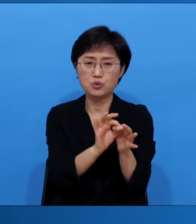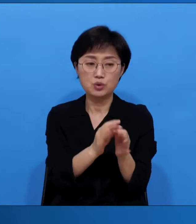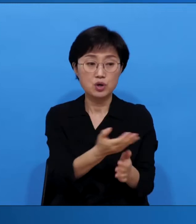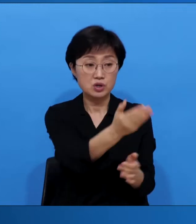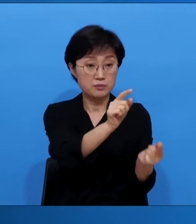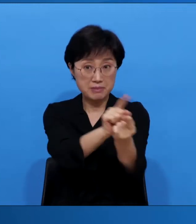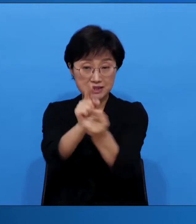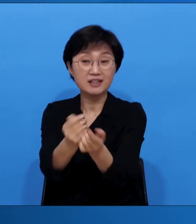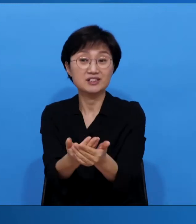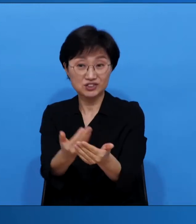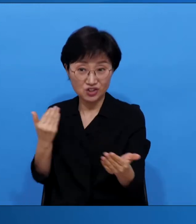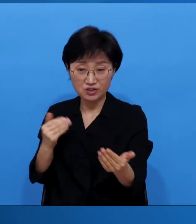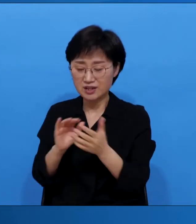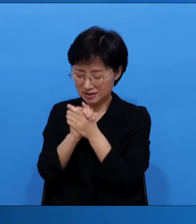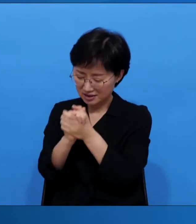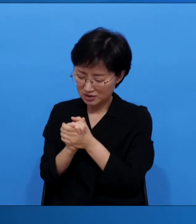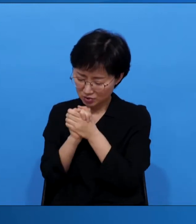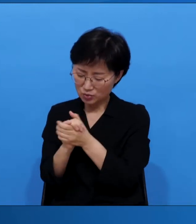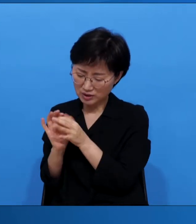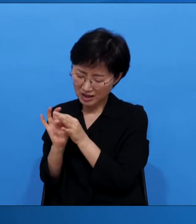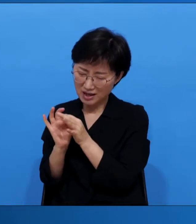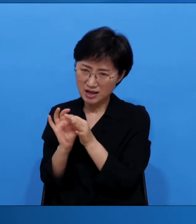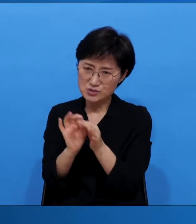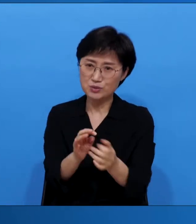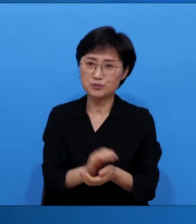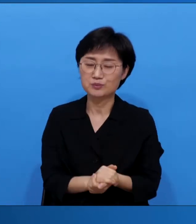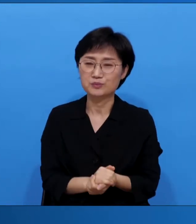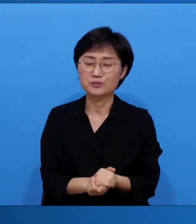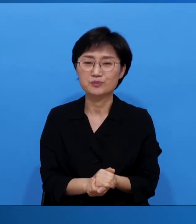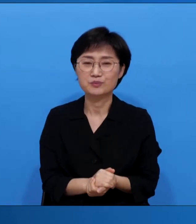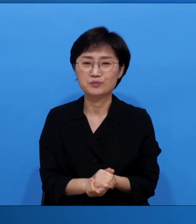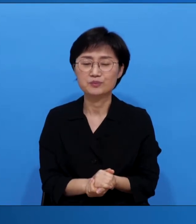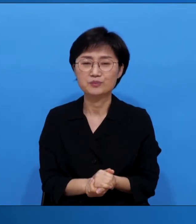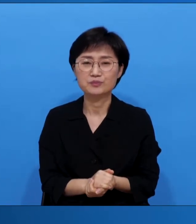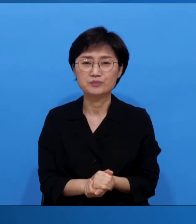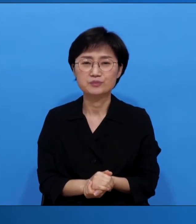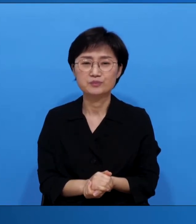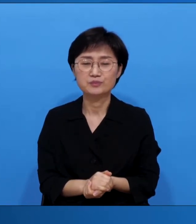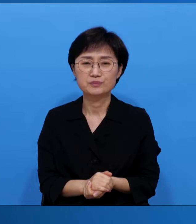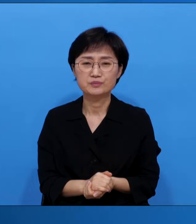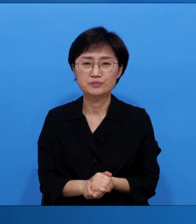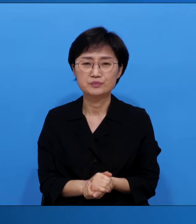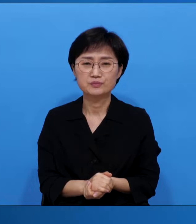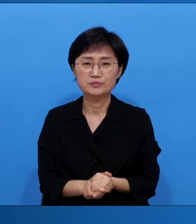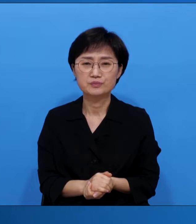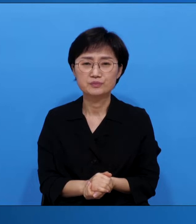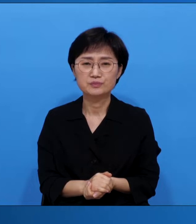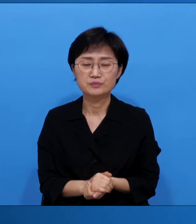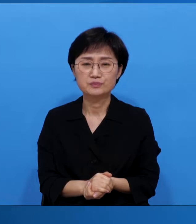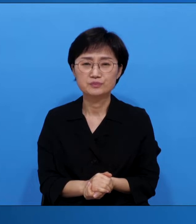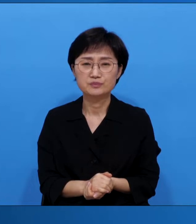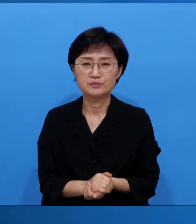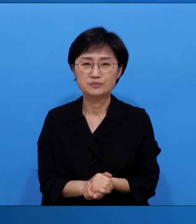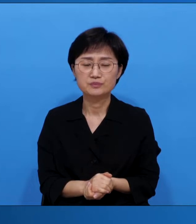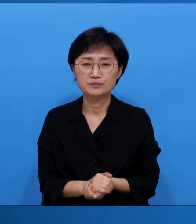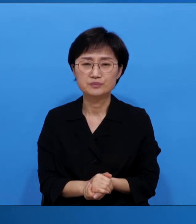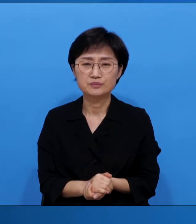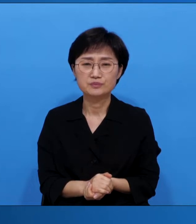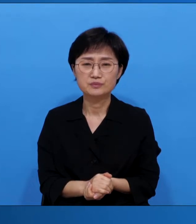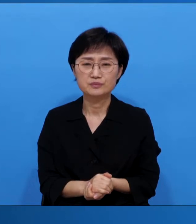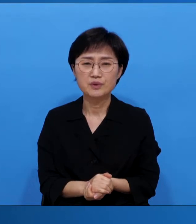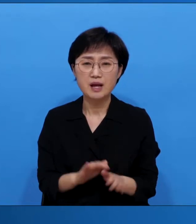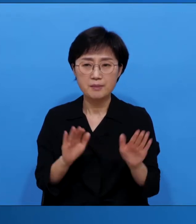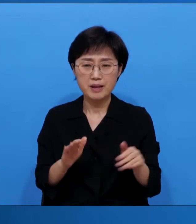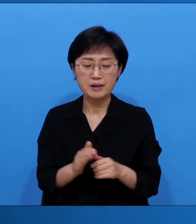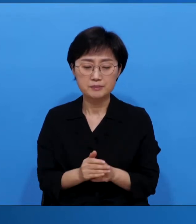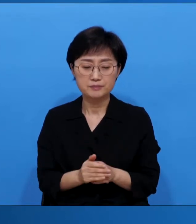all of you, I began my prayer. 지난 주간에도 얘기했죠. I said this last week as well. 우리 한국에